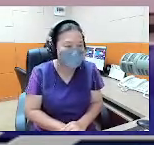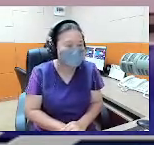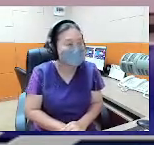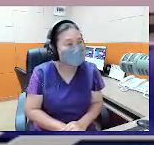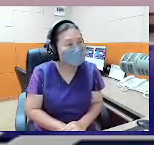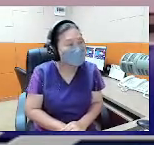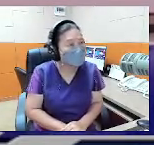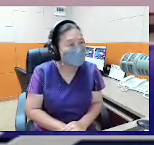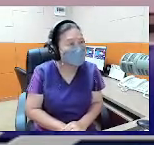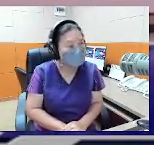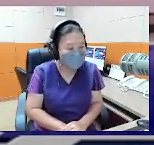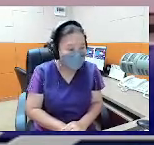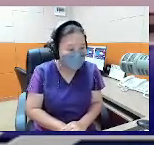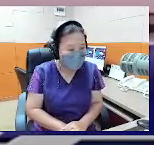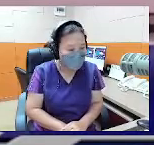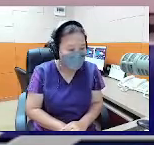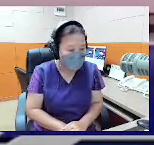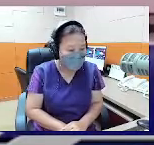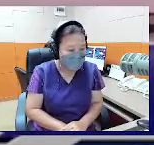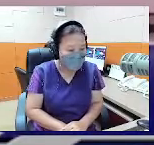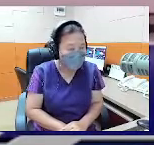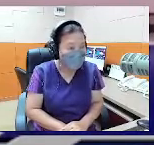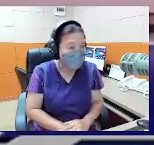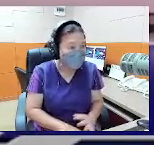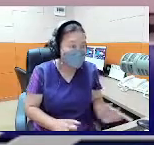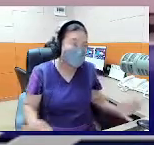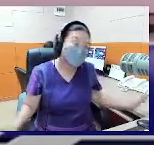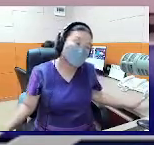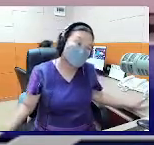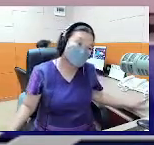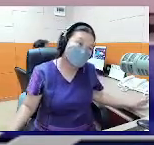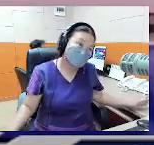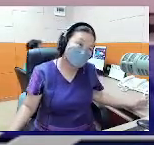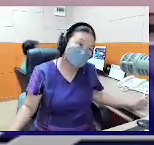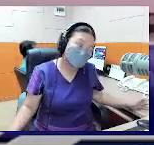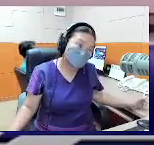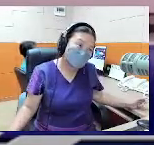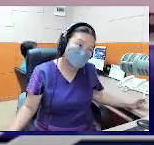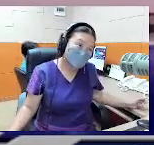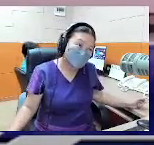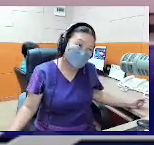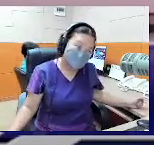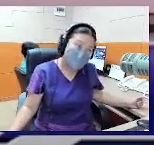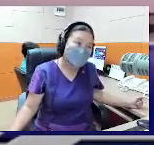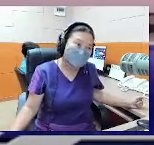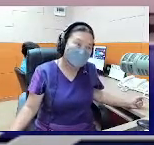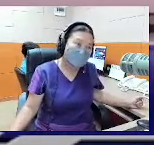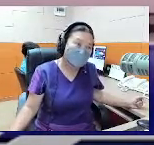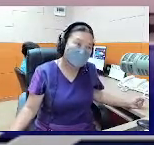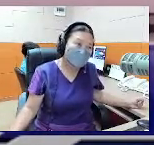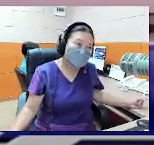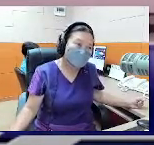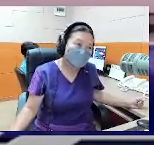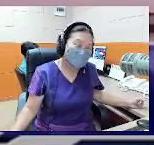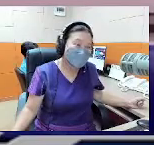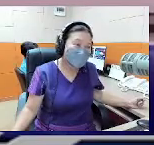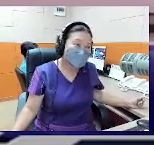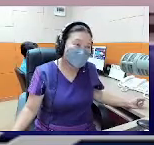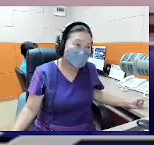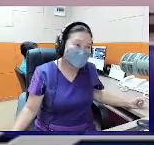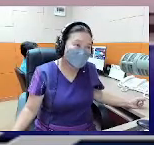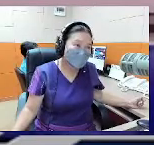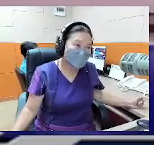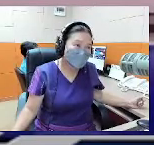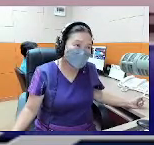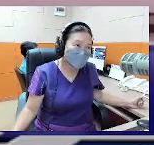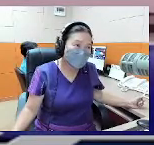ก็ห้องเรียนห้องปฏิบัติการที่ใช้เรียนหลายคนบอกว่าแล็บเพราะเรามีการใช้แล็บใช้ห้องปฏิบัติการอาหารใช้รว